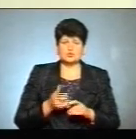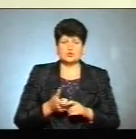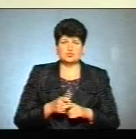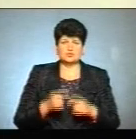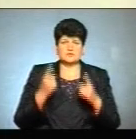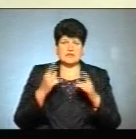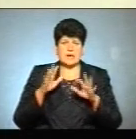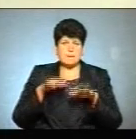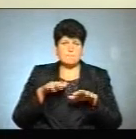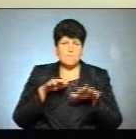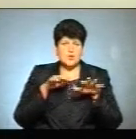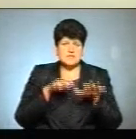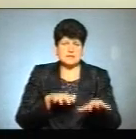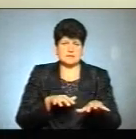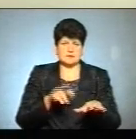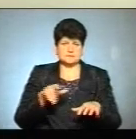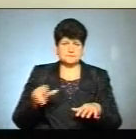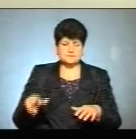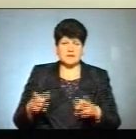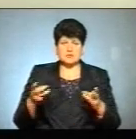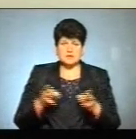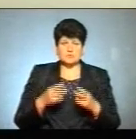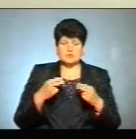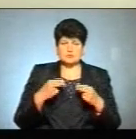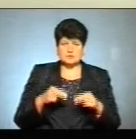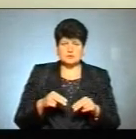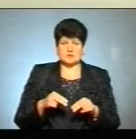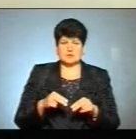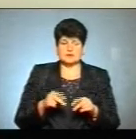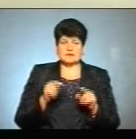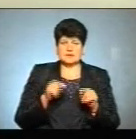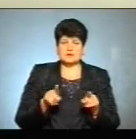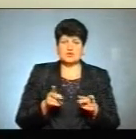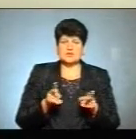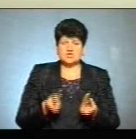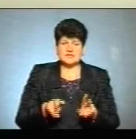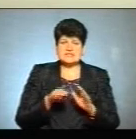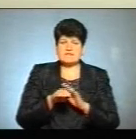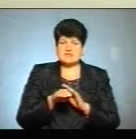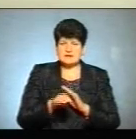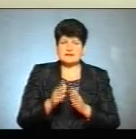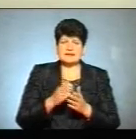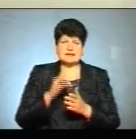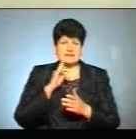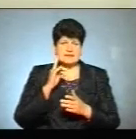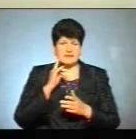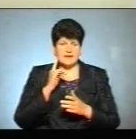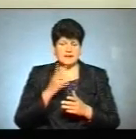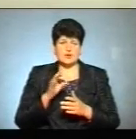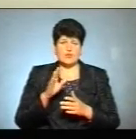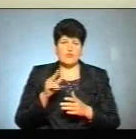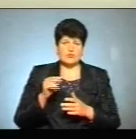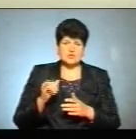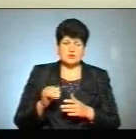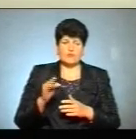великий потік і потрібно реалізувати продукцію, яка залишилася на складах. Є зелена продукція, овочі,